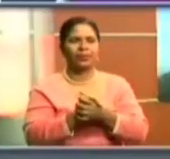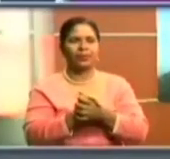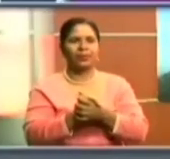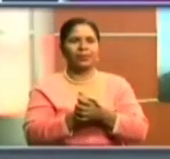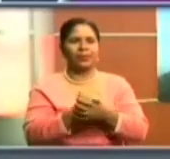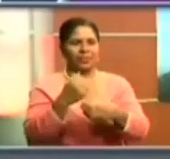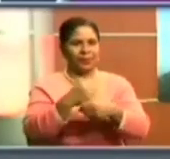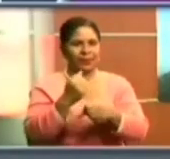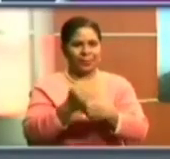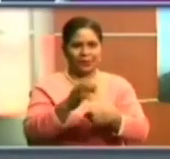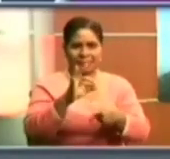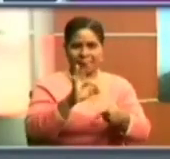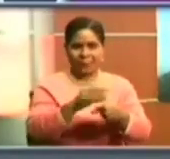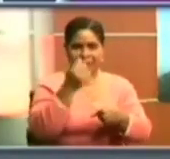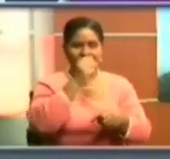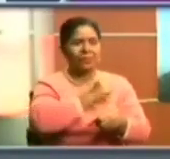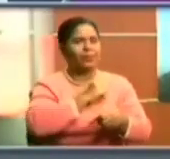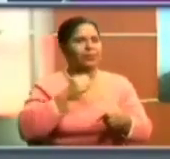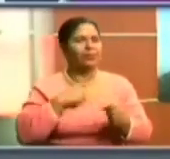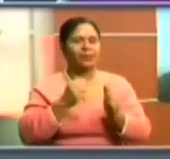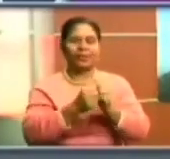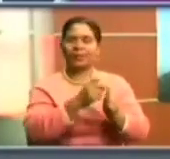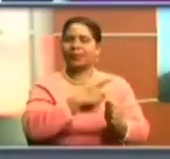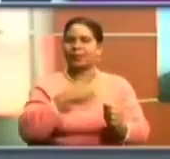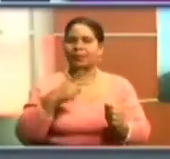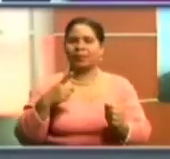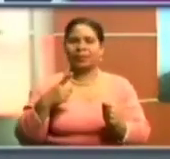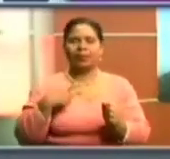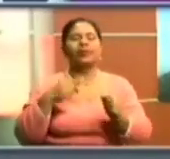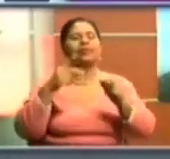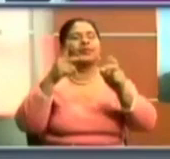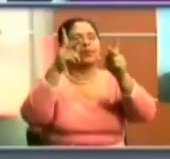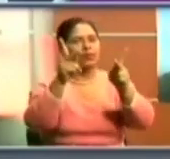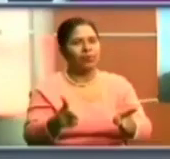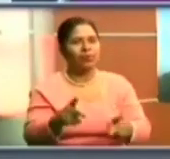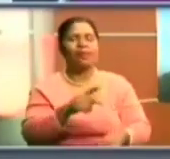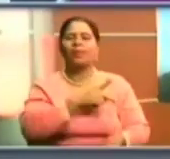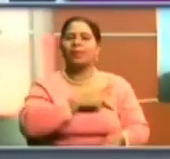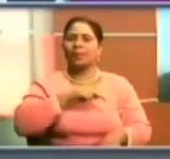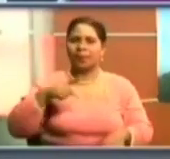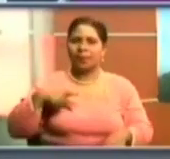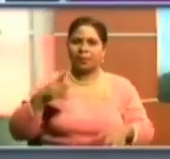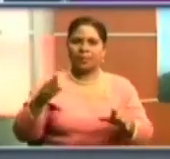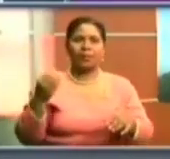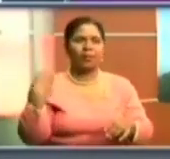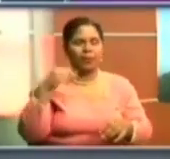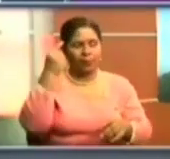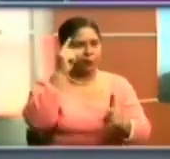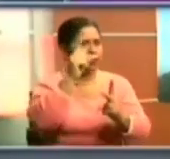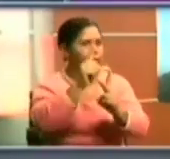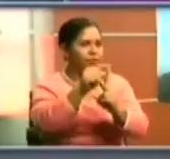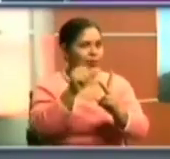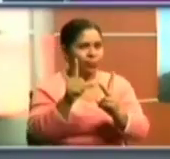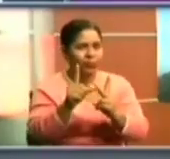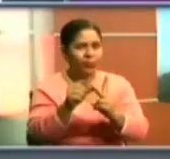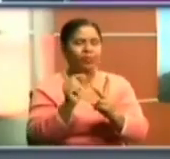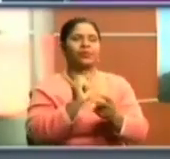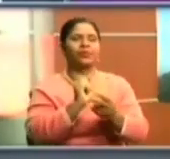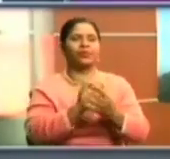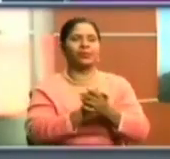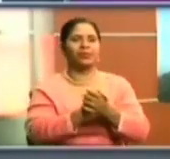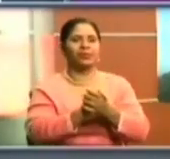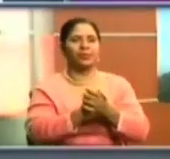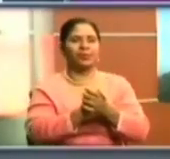venir faire élection pour sénateur avec député. C'est deux monde que le parlement a désigné pral faire choix